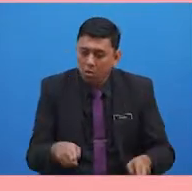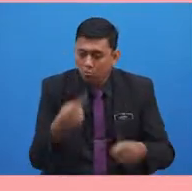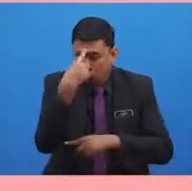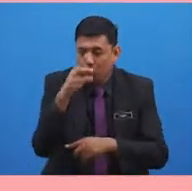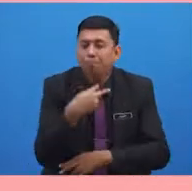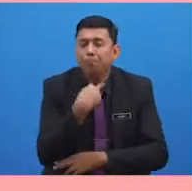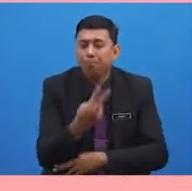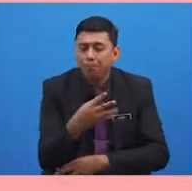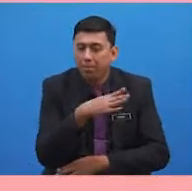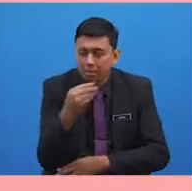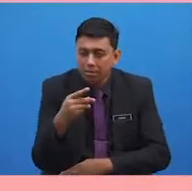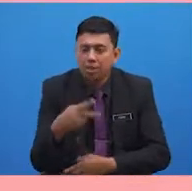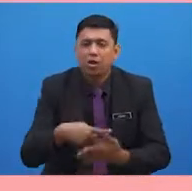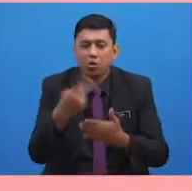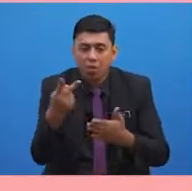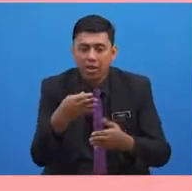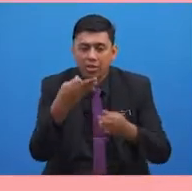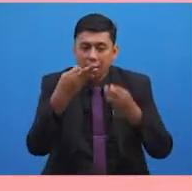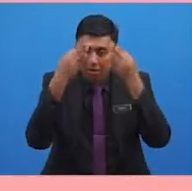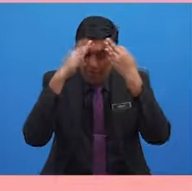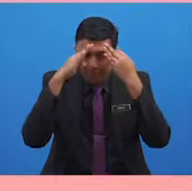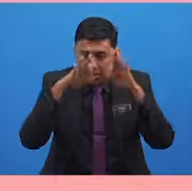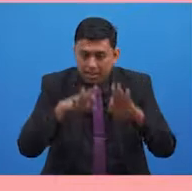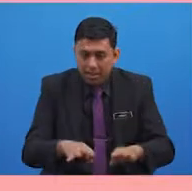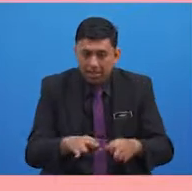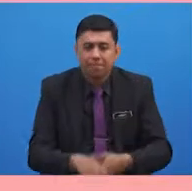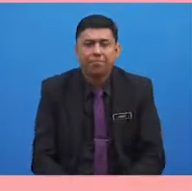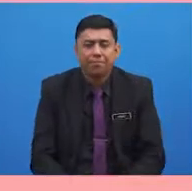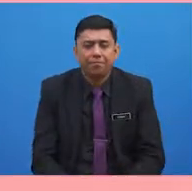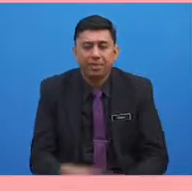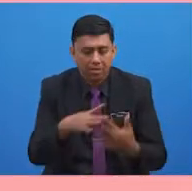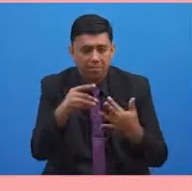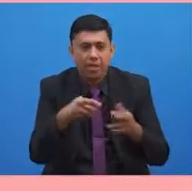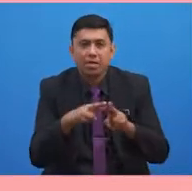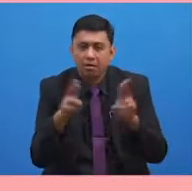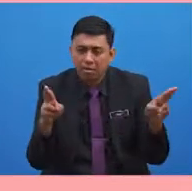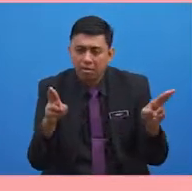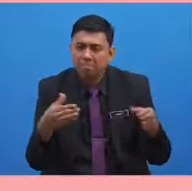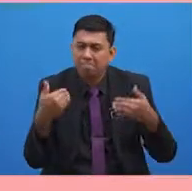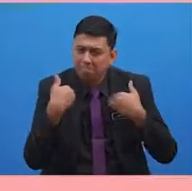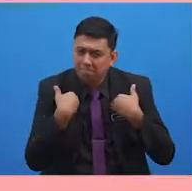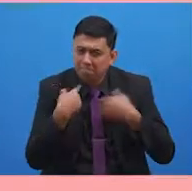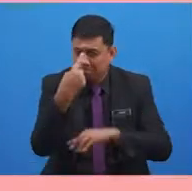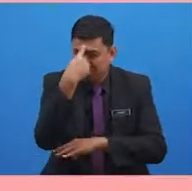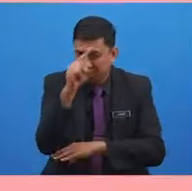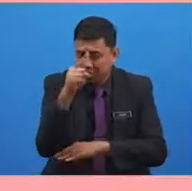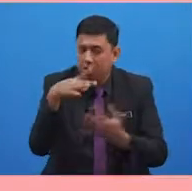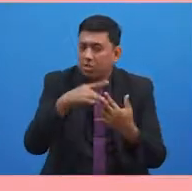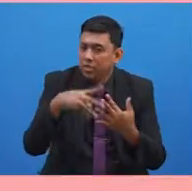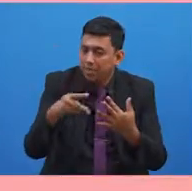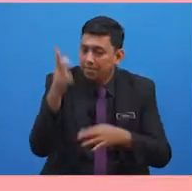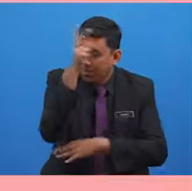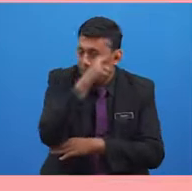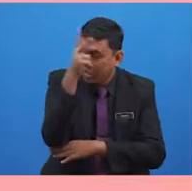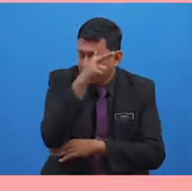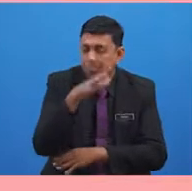bersuara atau mengeluarkan fakta. Keempat, pilihan raya diadakan untuk memilih